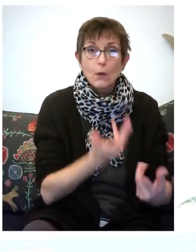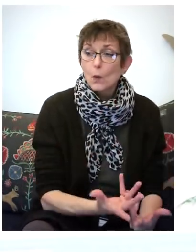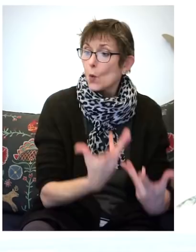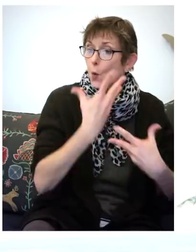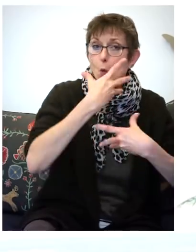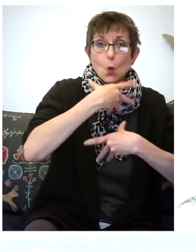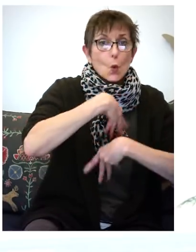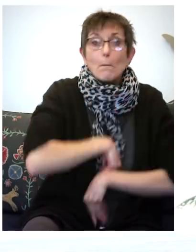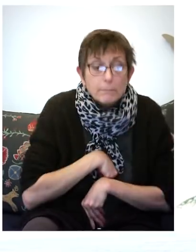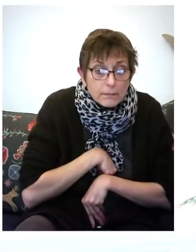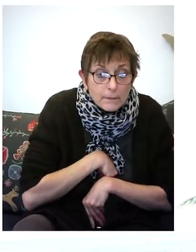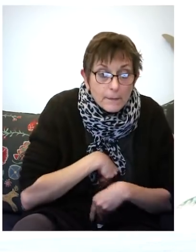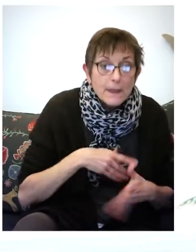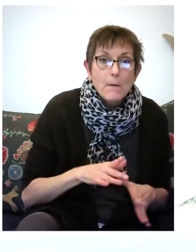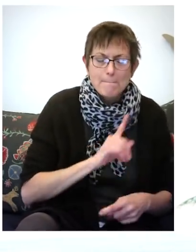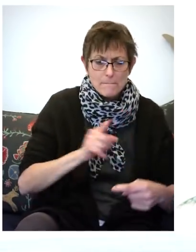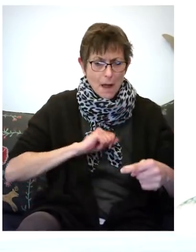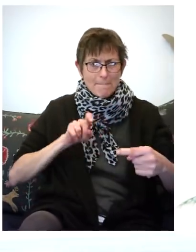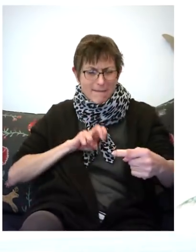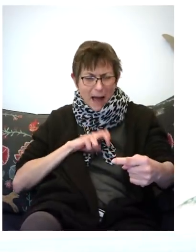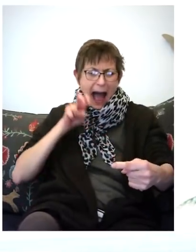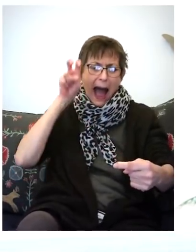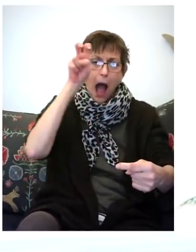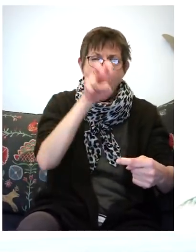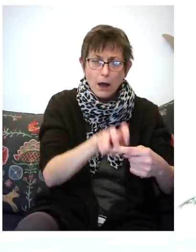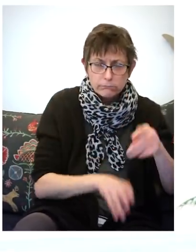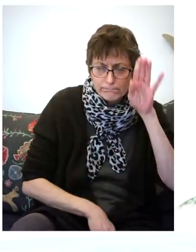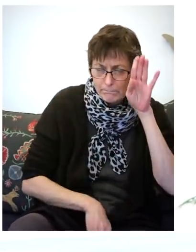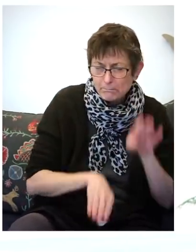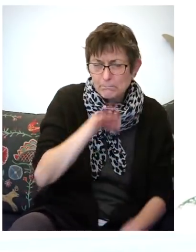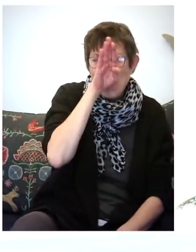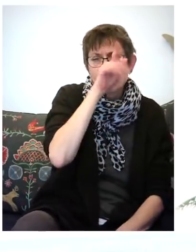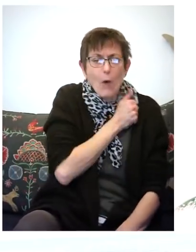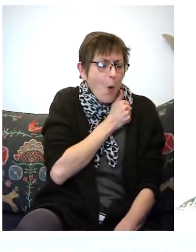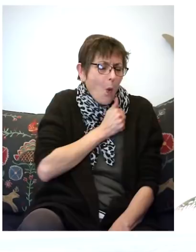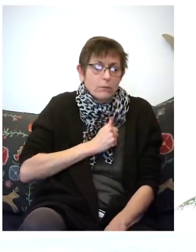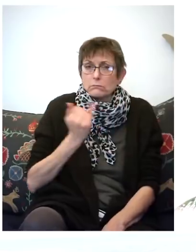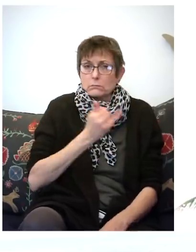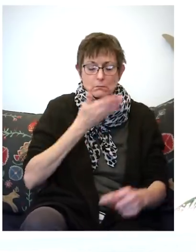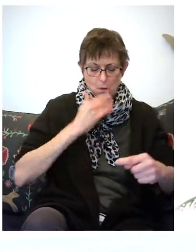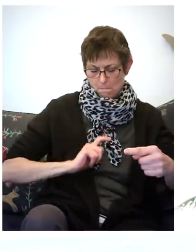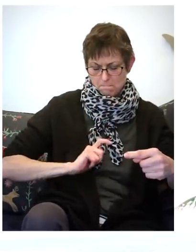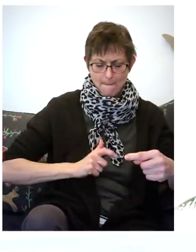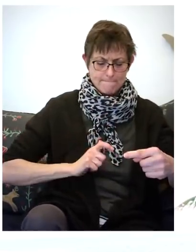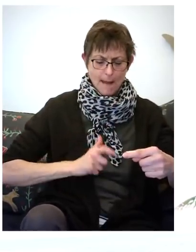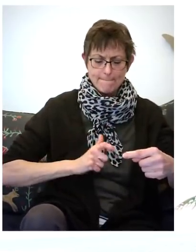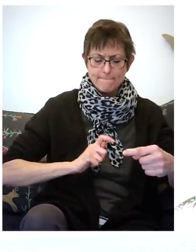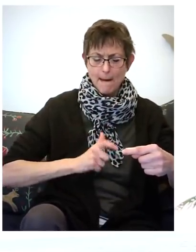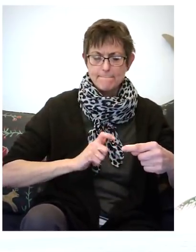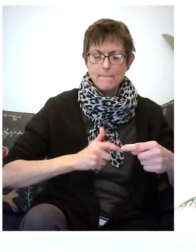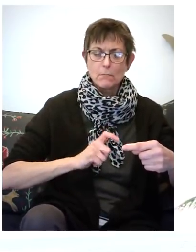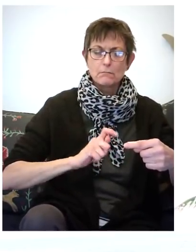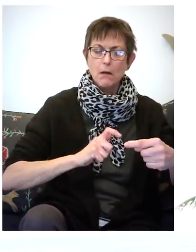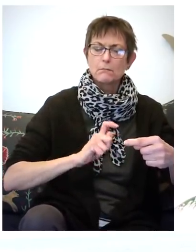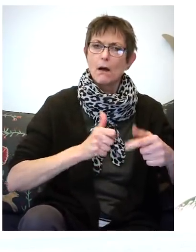allez y arriver de mieux en mieux. L'idée, c'est simplement de ne pas monter en haut de l'échelle d'un seul bond. On risque de tomber forcément, mais plutôt de monter barreau par barreau